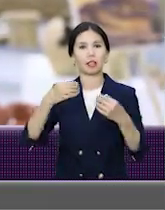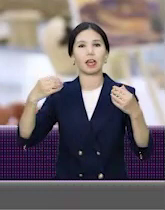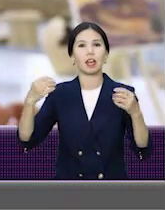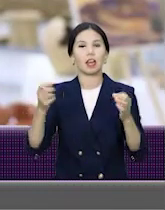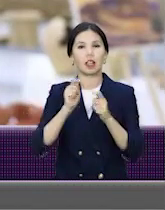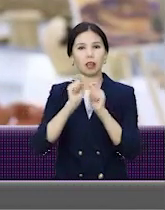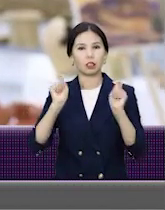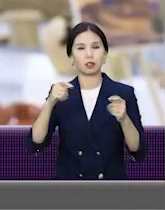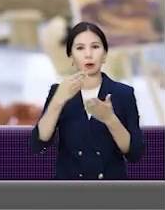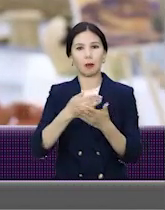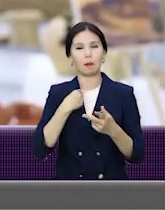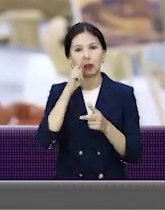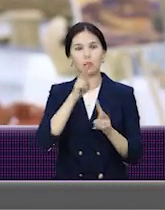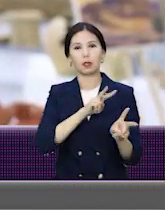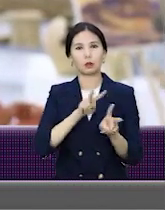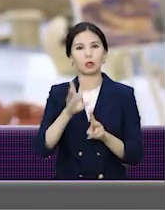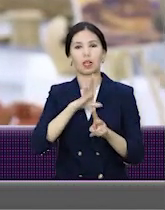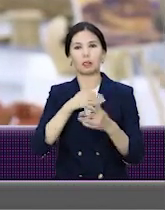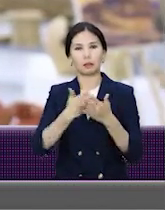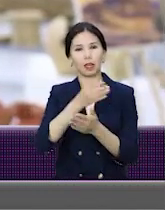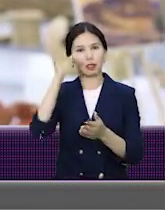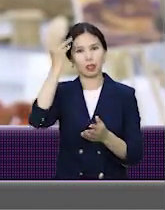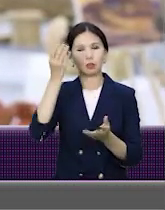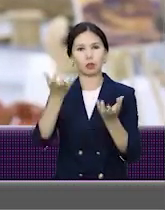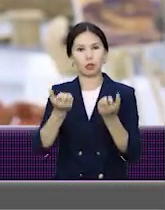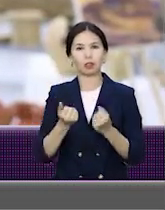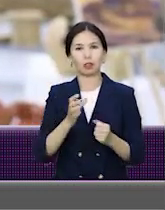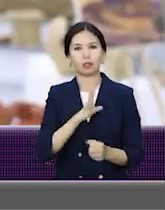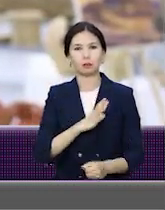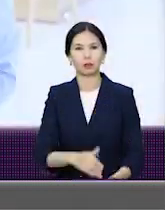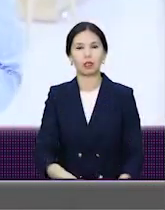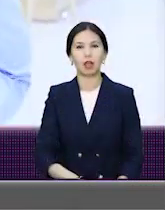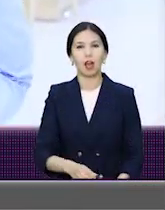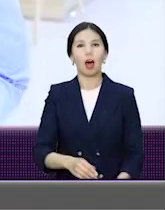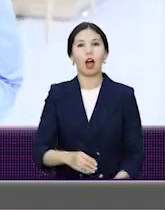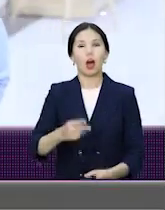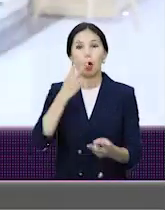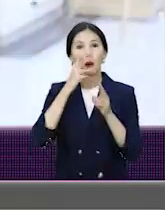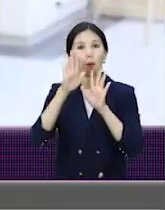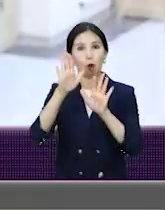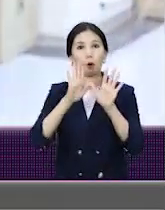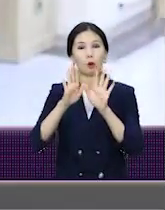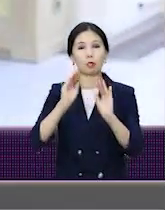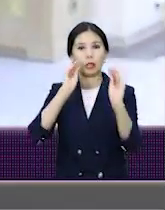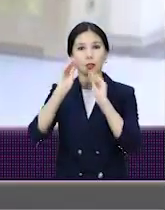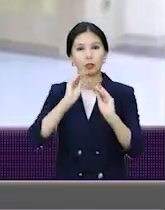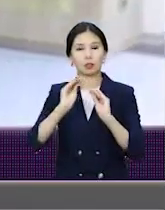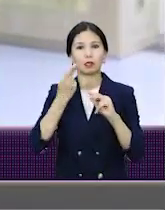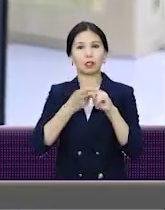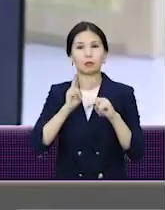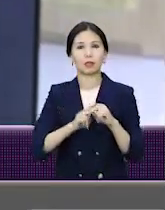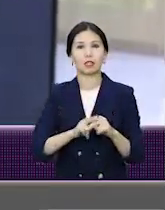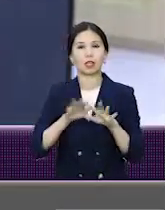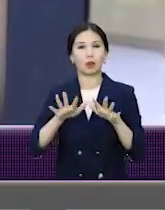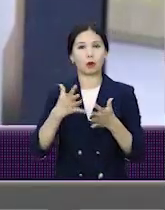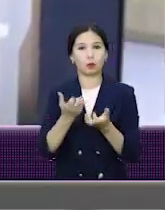qilinyapti. Buni ham kuzatdim. Yaxshi taassurotlarga ega bo'ldim. Muzey ekspozitsiyadan ko'plab mana shunday sopol buyumlar ham